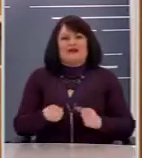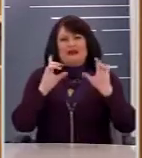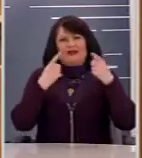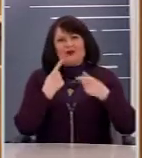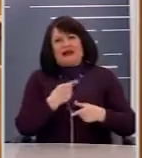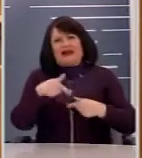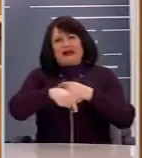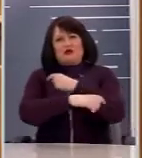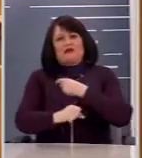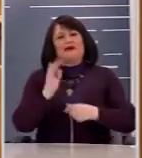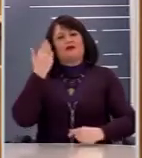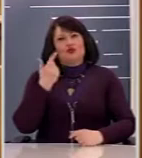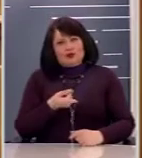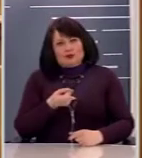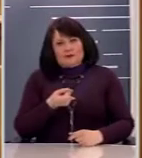σαν γενικός γραμματέας τότε